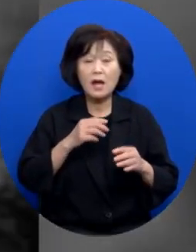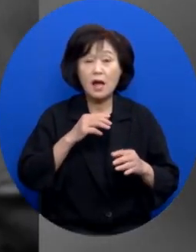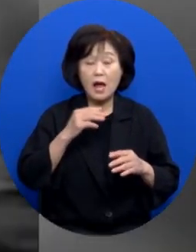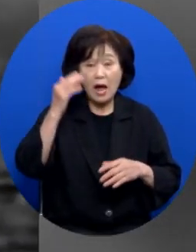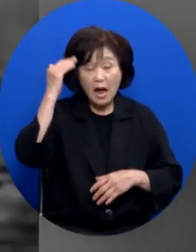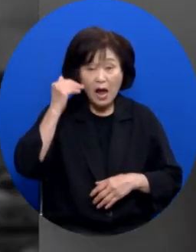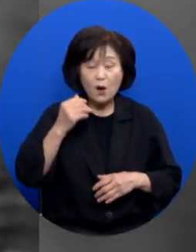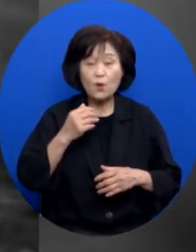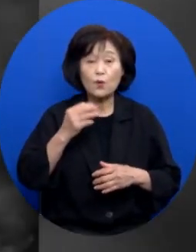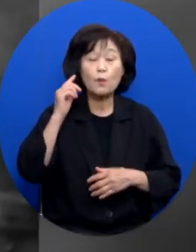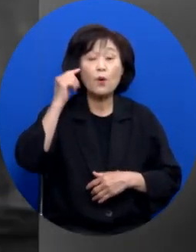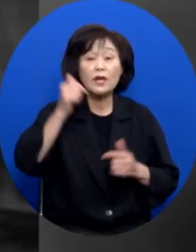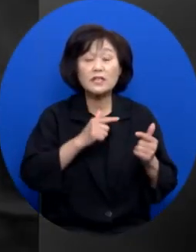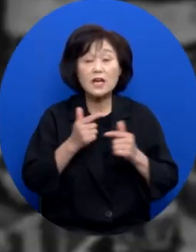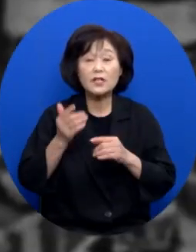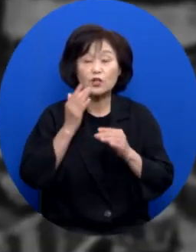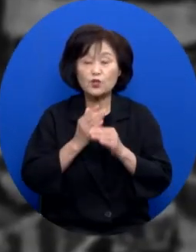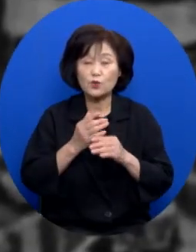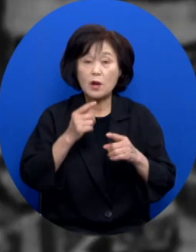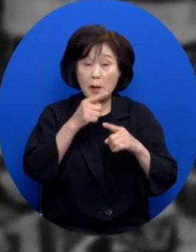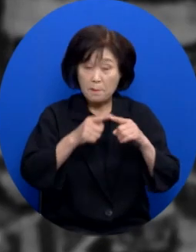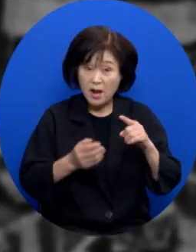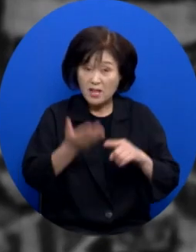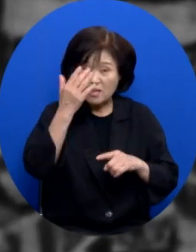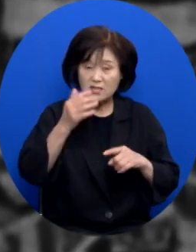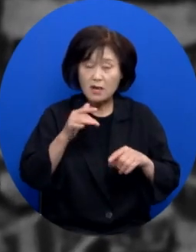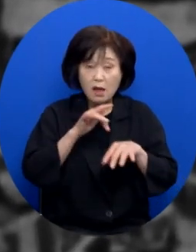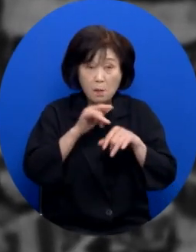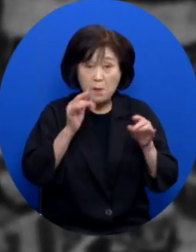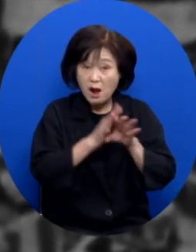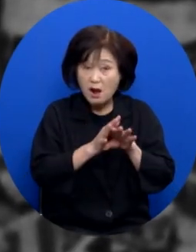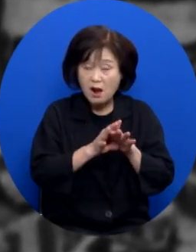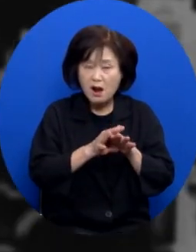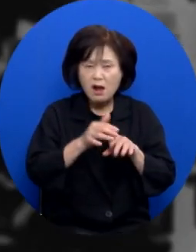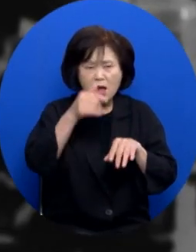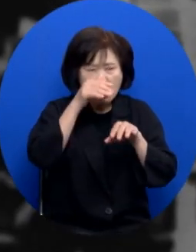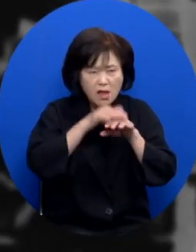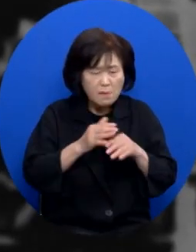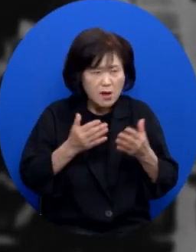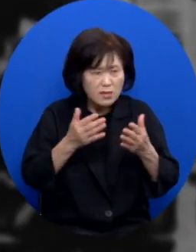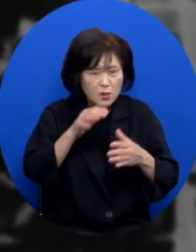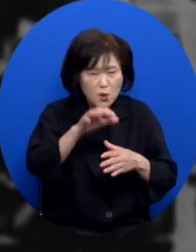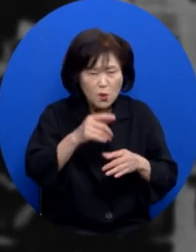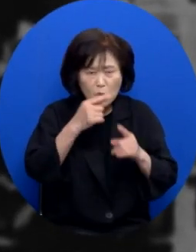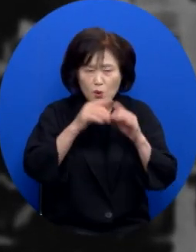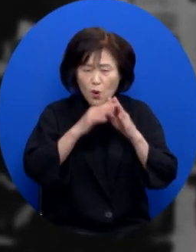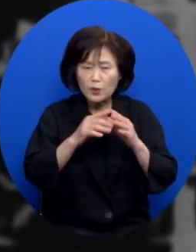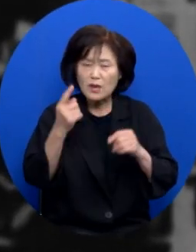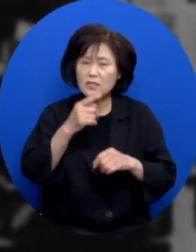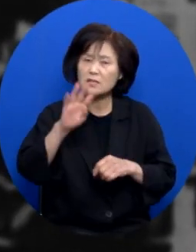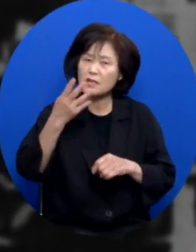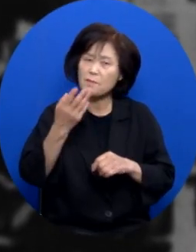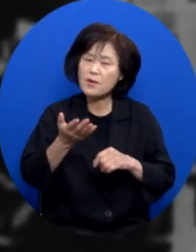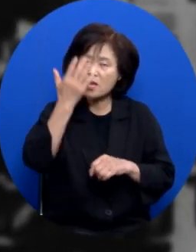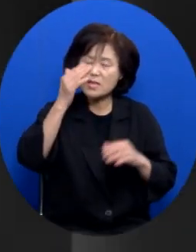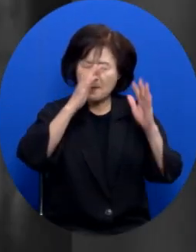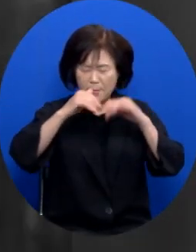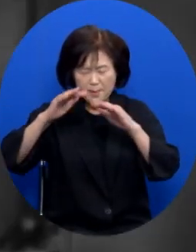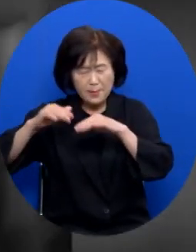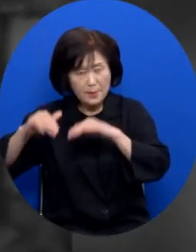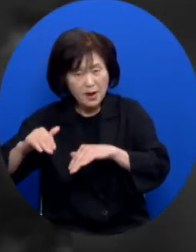목회자 중 절반 이상이 행방불명 됐을뿐 아니라 예배를 드려야 할 교회는 1300여개가 넘게